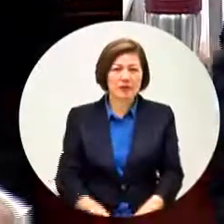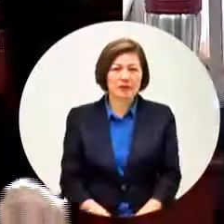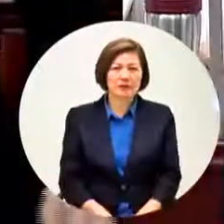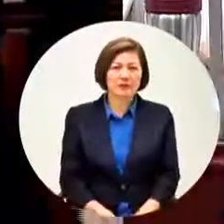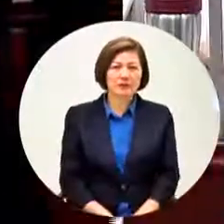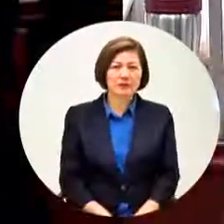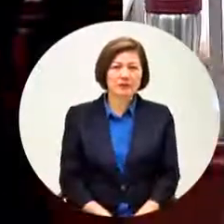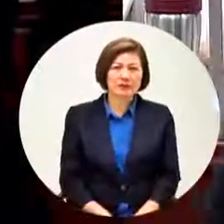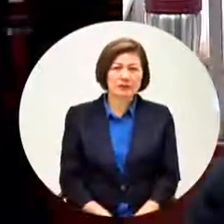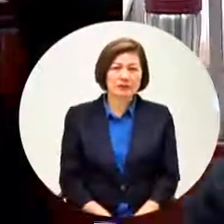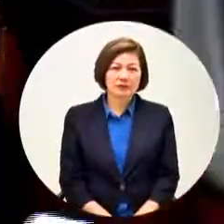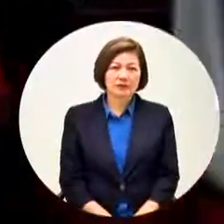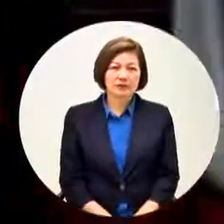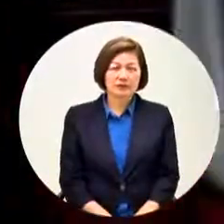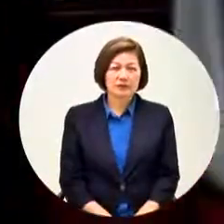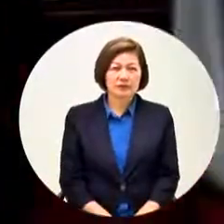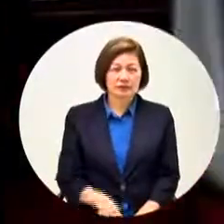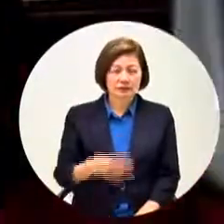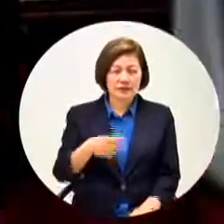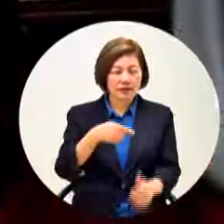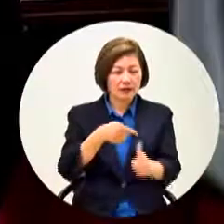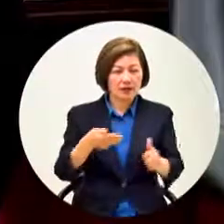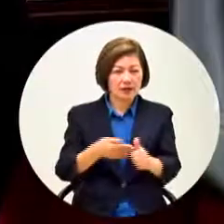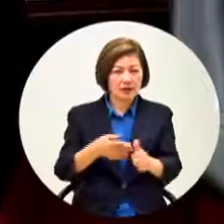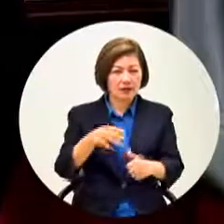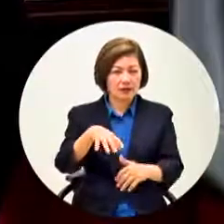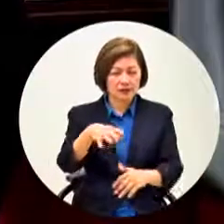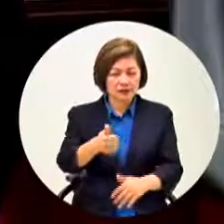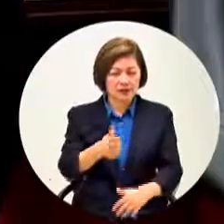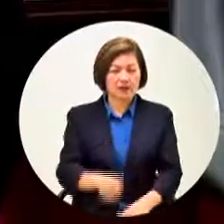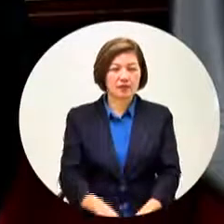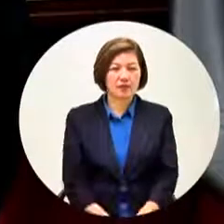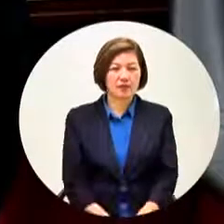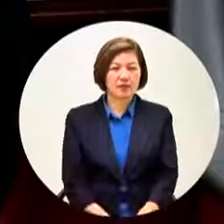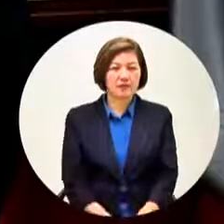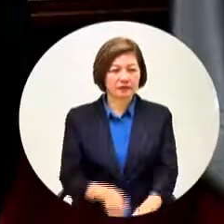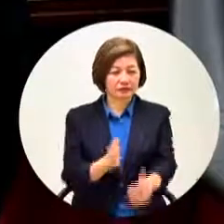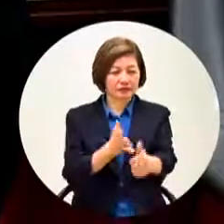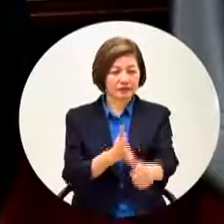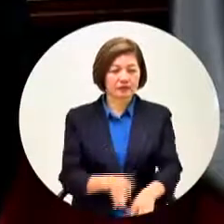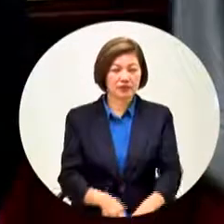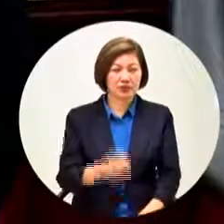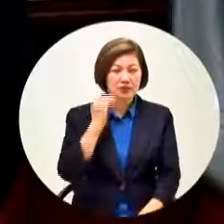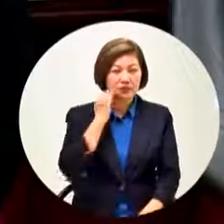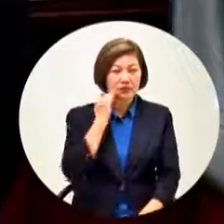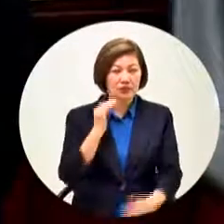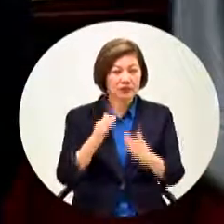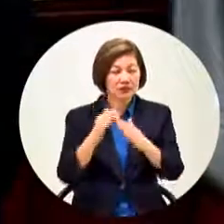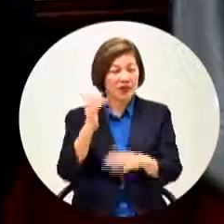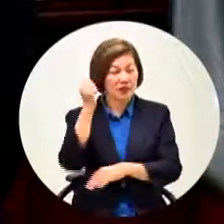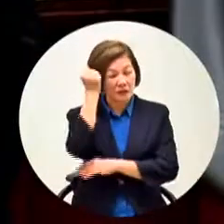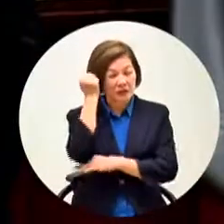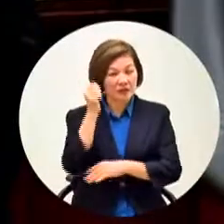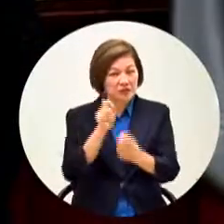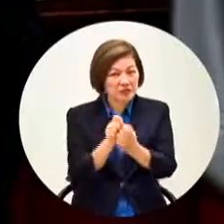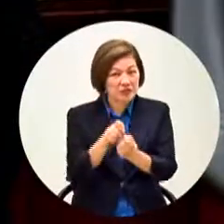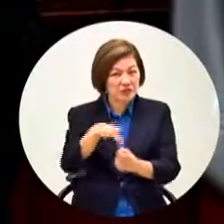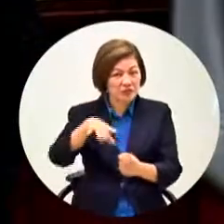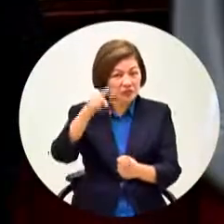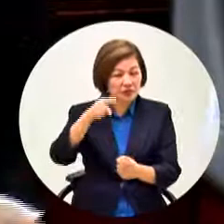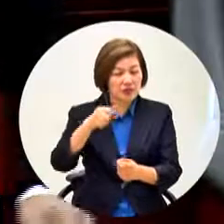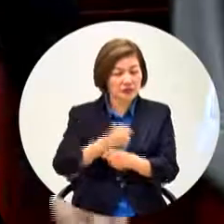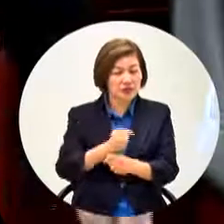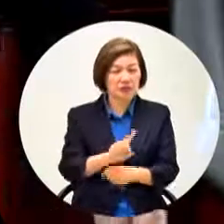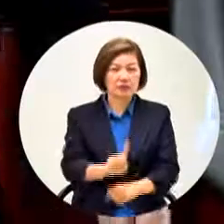谢。 即摆来，按到局长，我请问你，你若是住伫遮，拄着即个情形，第一动作会安怎？